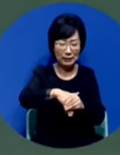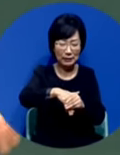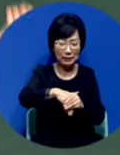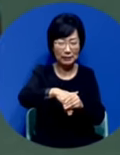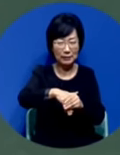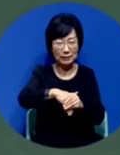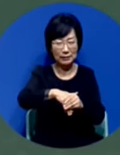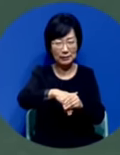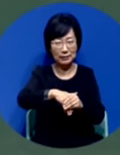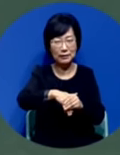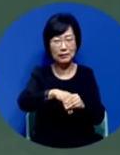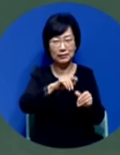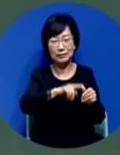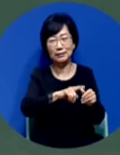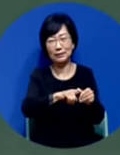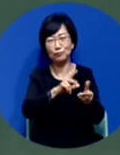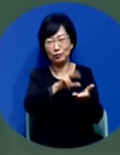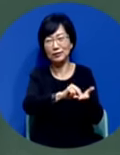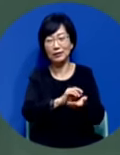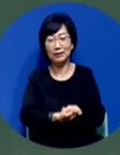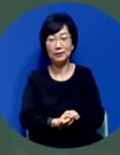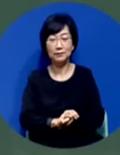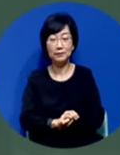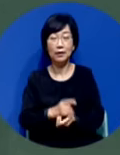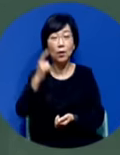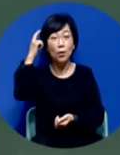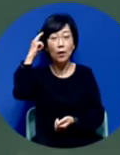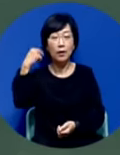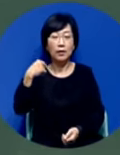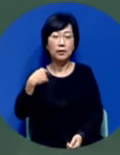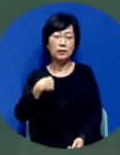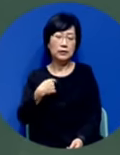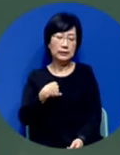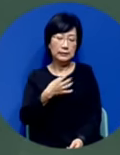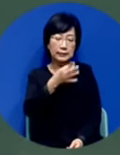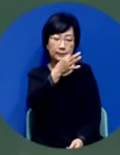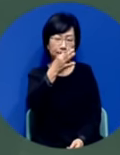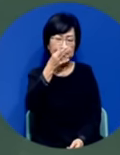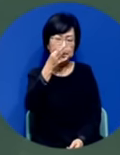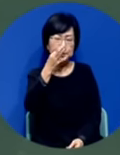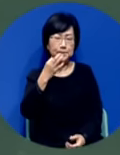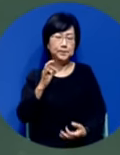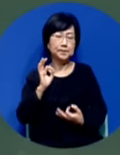那当时我就想，刻印在里面的，这是不容忽视的。 그런 생각들 많이 집어넣어 가만히 있으니까. 那因为我。이야기할 데도 없잖아요.